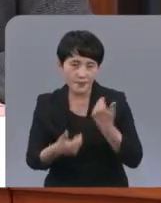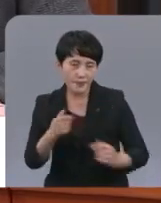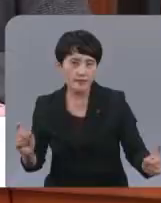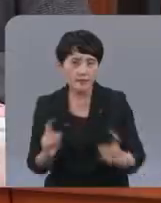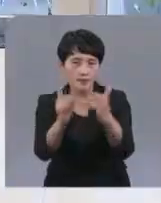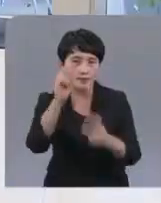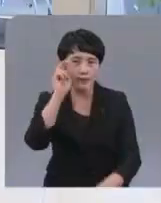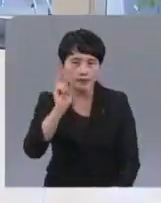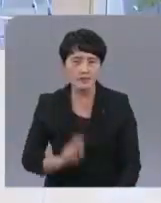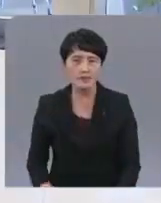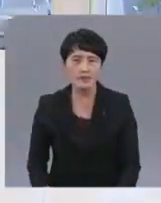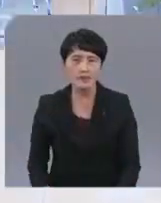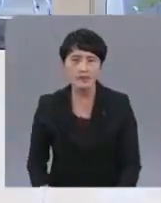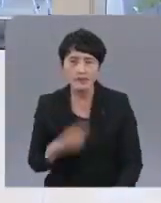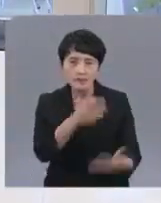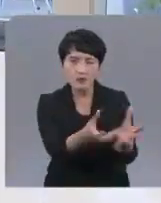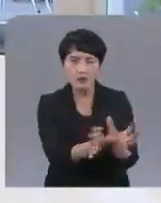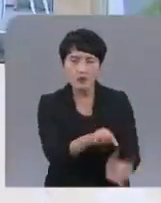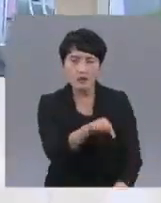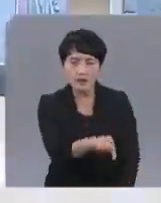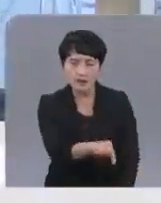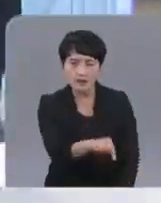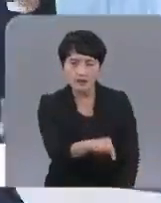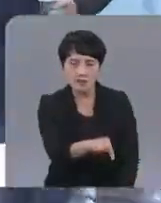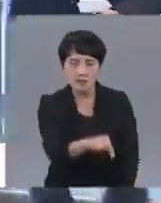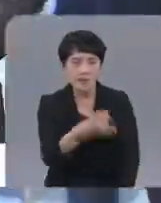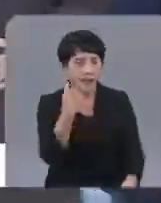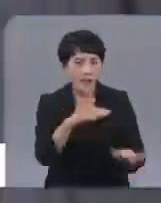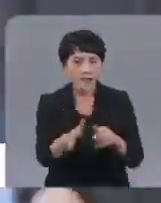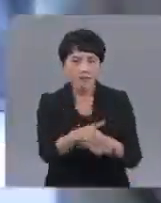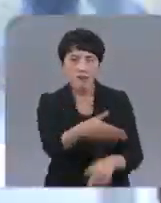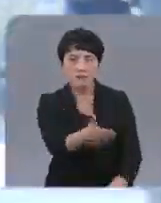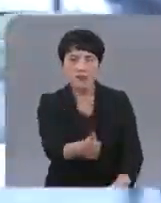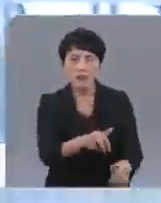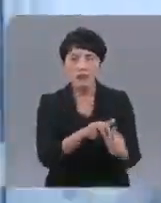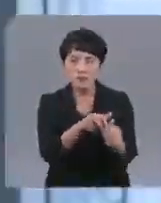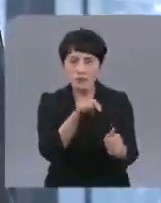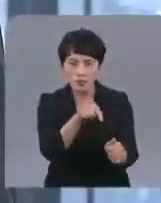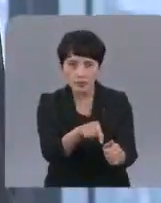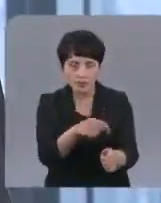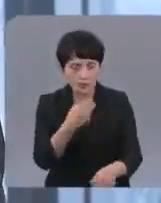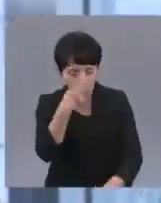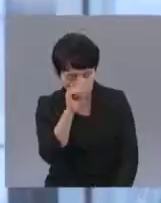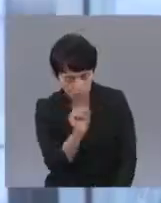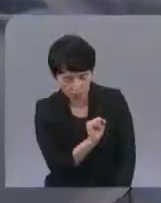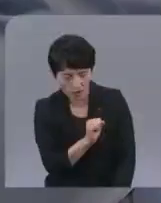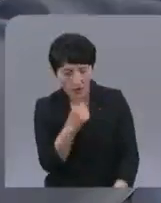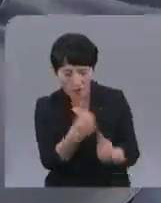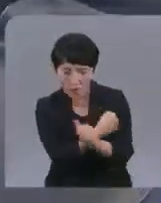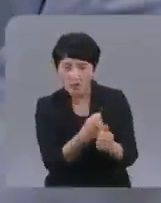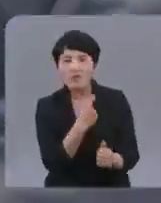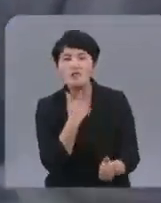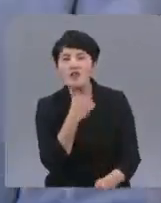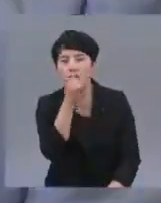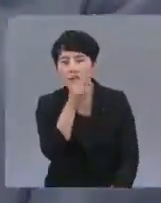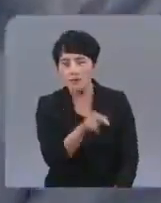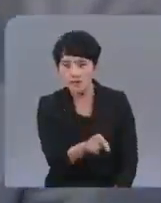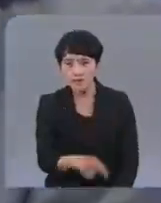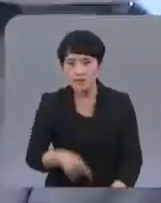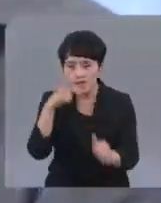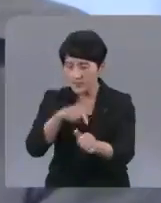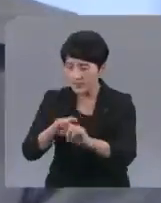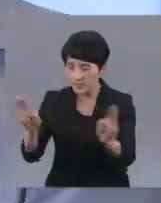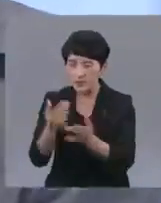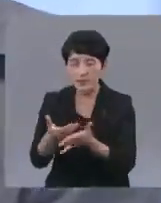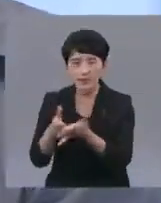行うための法案の採決が行われることになっています共に民主党はこの法案を可決